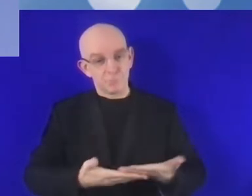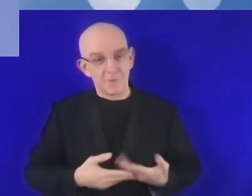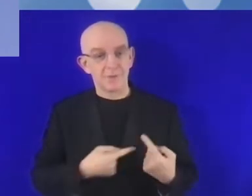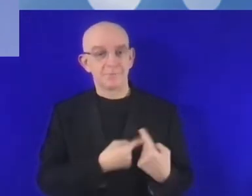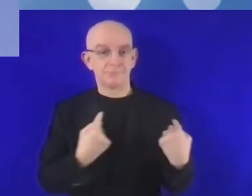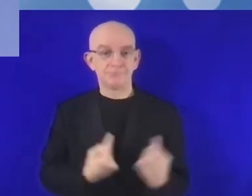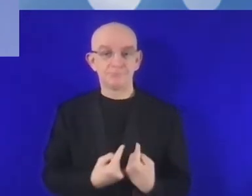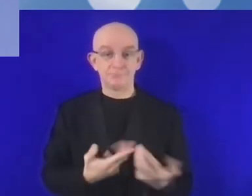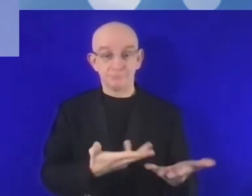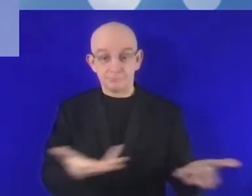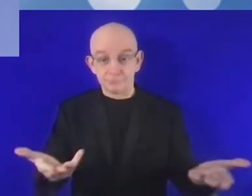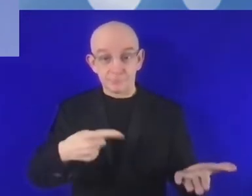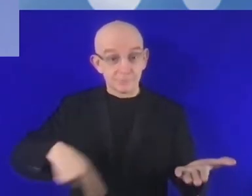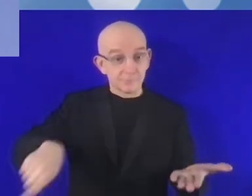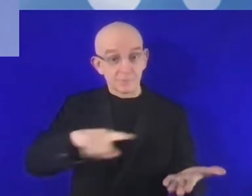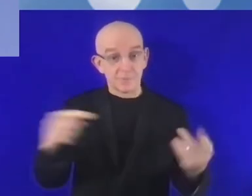هنا